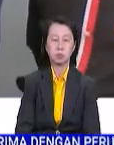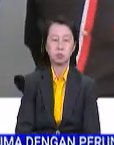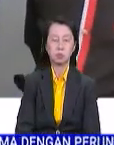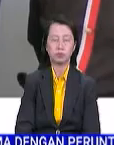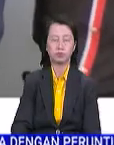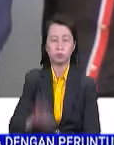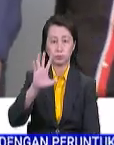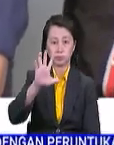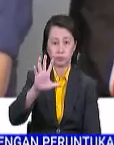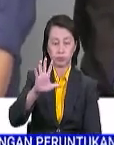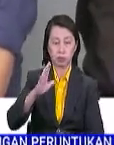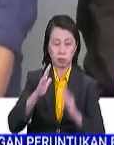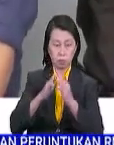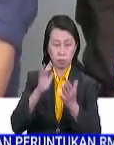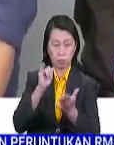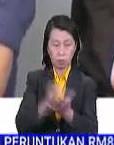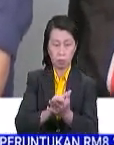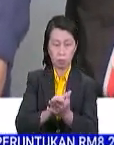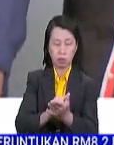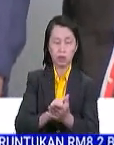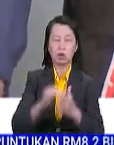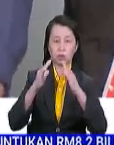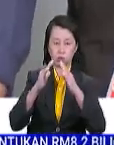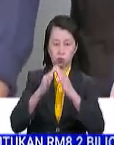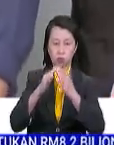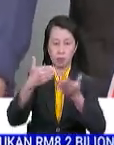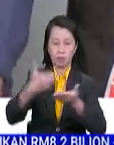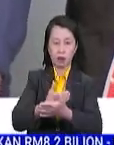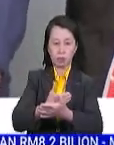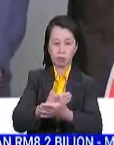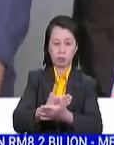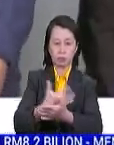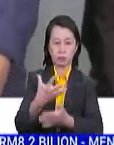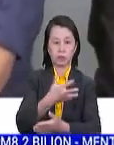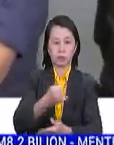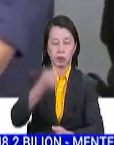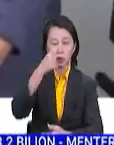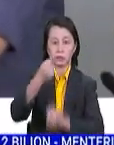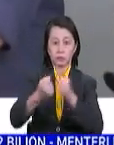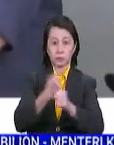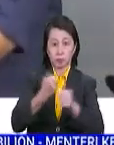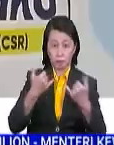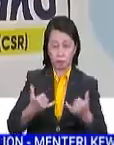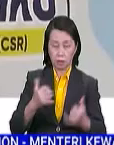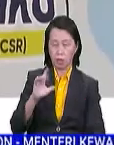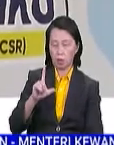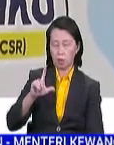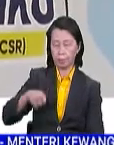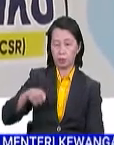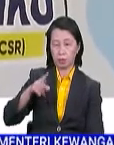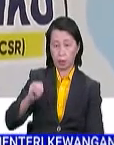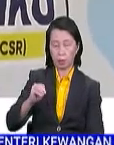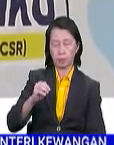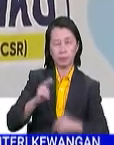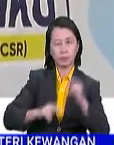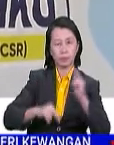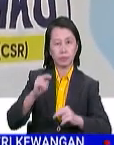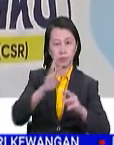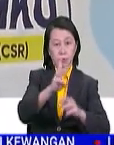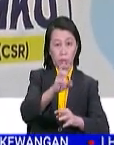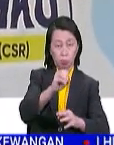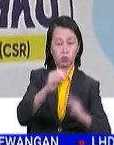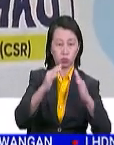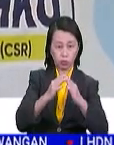Lima unit daripada bilangan tersebut merupakan rumah baharu. Dalam pari itu, untuk tahun ini, LPM merancang membina 60 unit